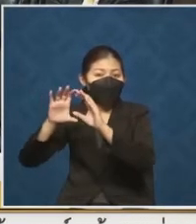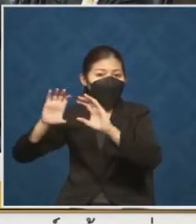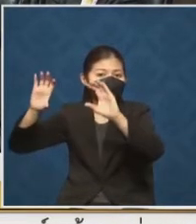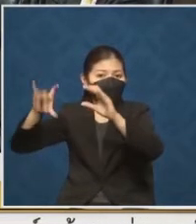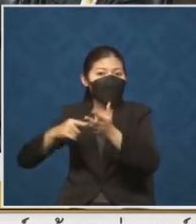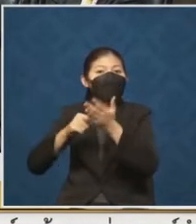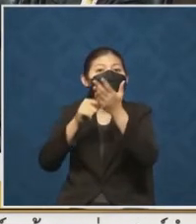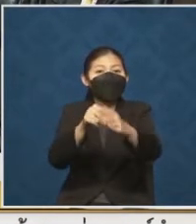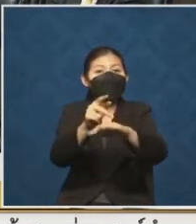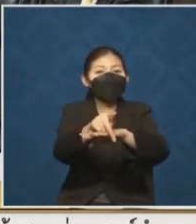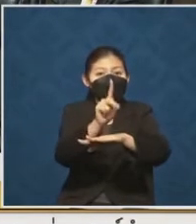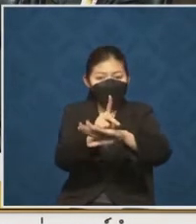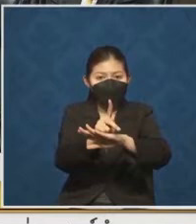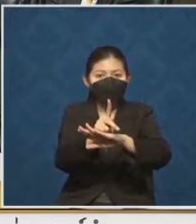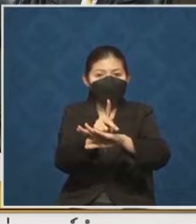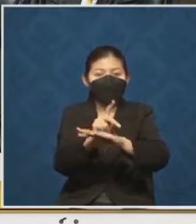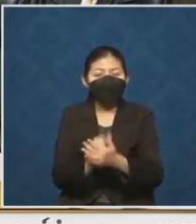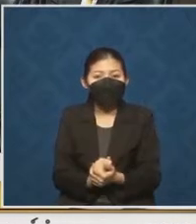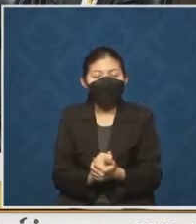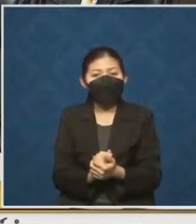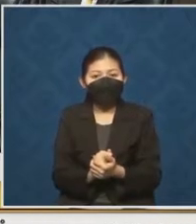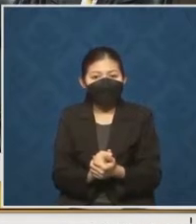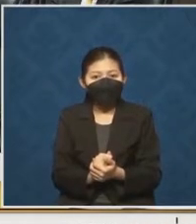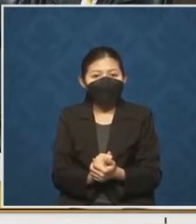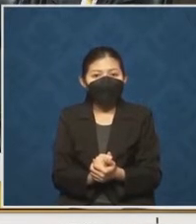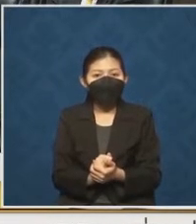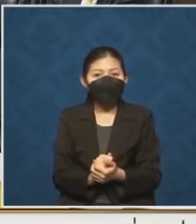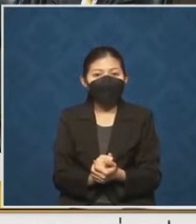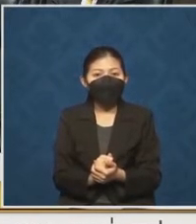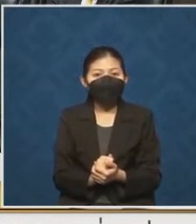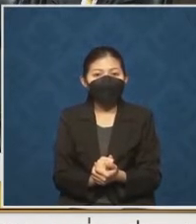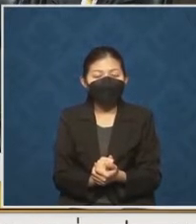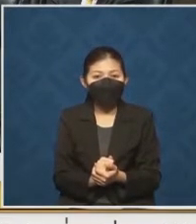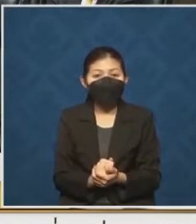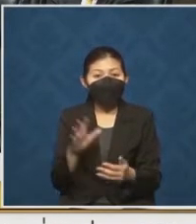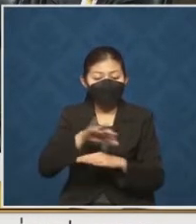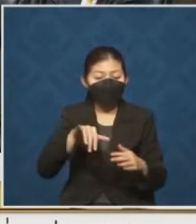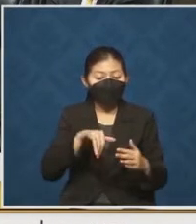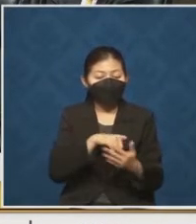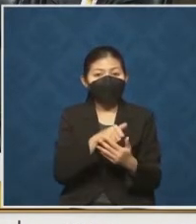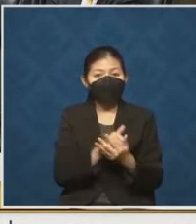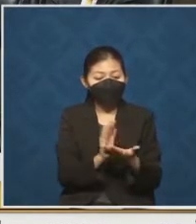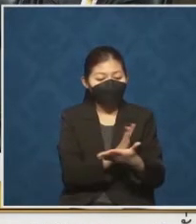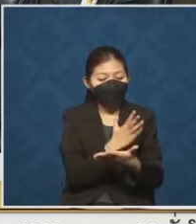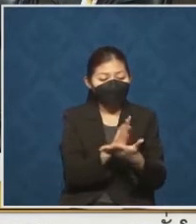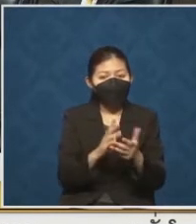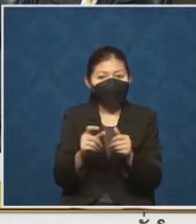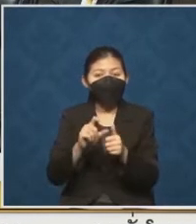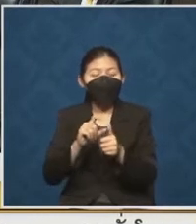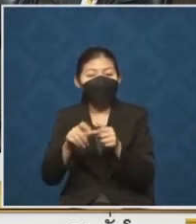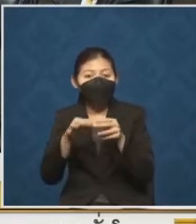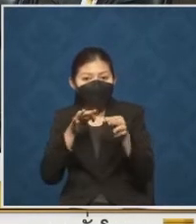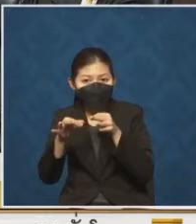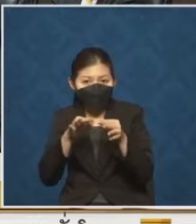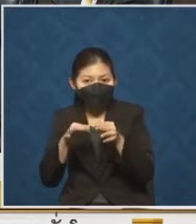ครั้งนี้พรรคร่วมฝ่ายค้านเรามีเวลาตามที่ทางตัวแทนของwithประชาบาลได้เสนอท่านตามที่